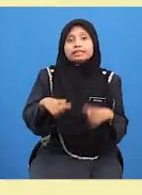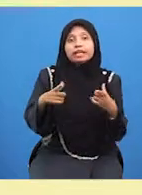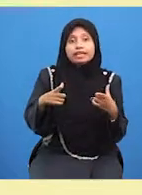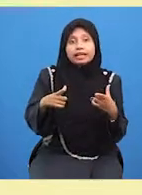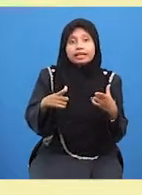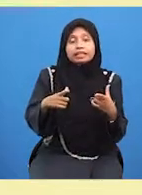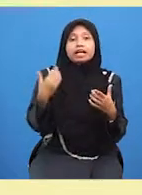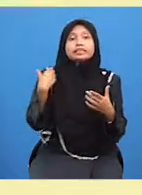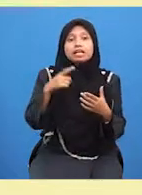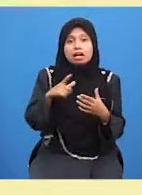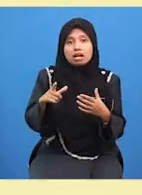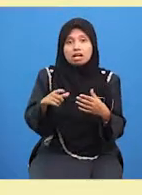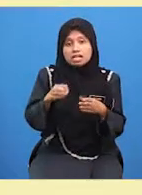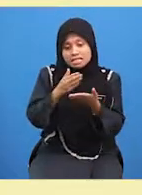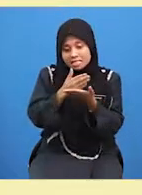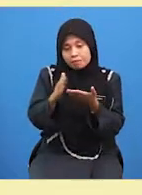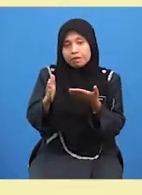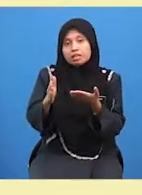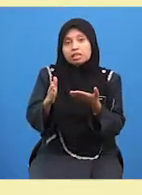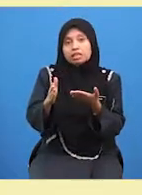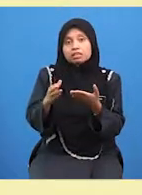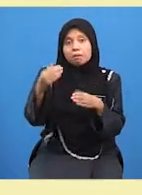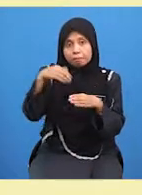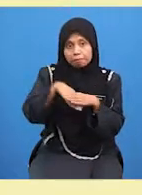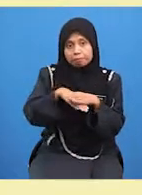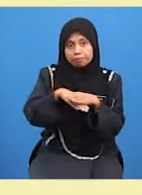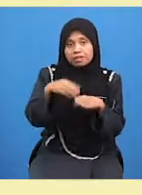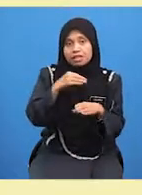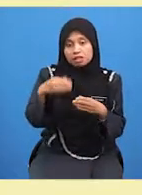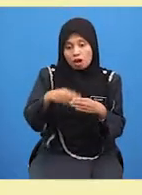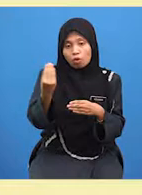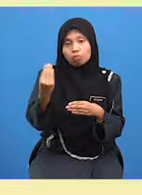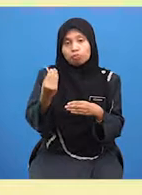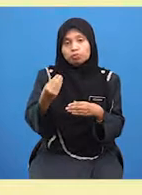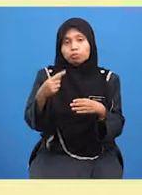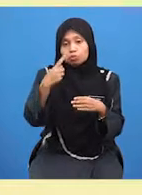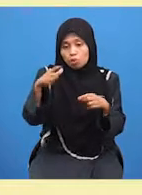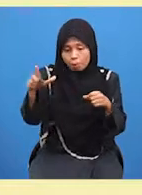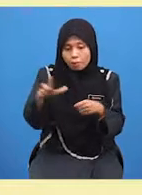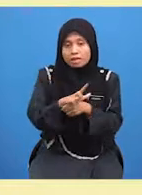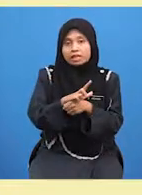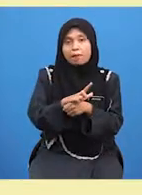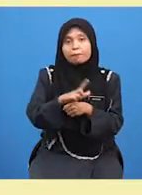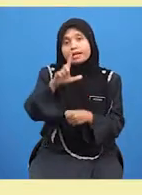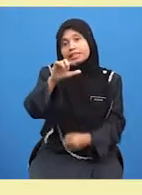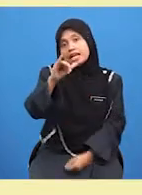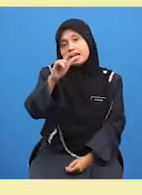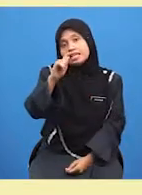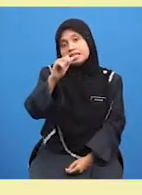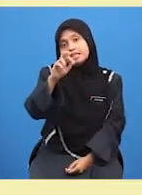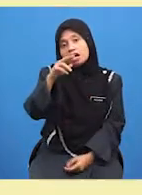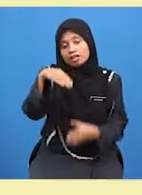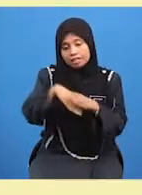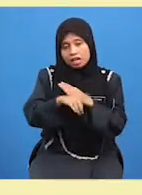sebagainya dianggap sebagai sebahagian input dan output dalam melengkapkan litar dalam